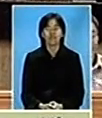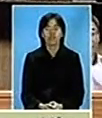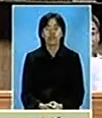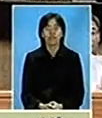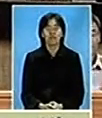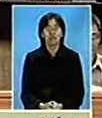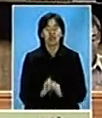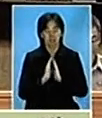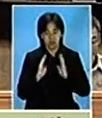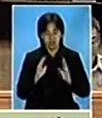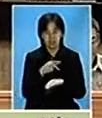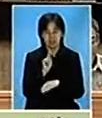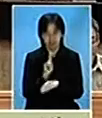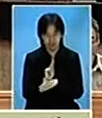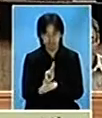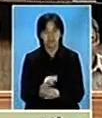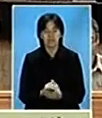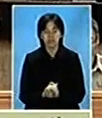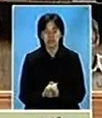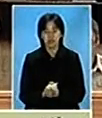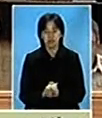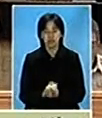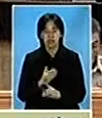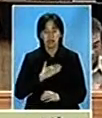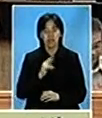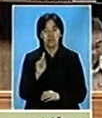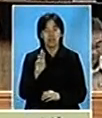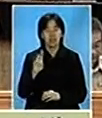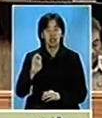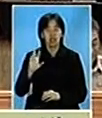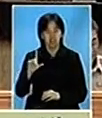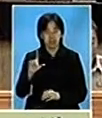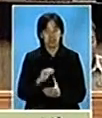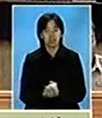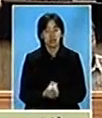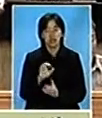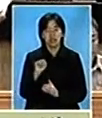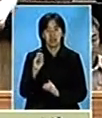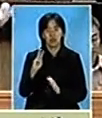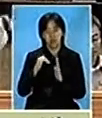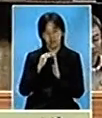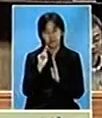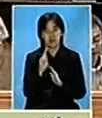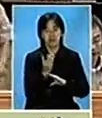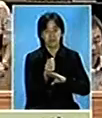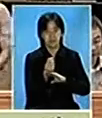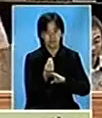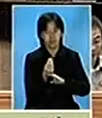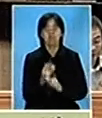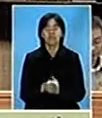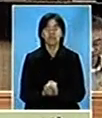ขอบคุณครับท่านประธานครับท่านประธานที่เคารพครับกฤตอันทิแก้วสมาชิกวุฒิสภาจังหวัดกำแพงเพชรผ